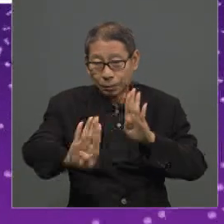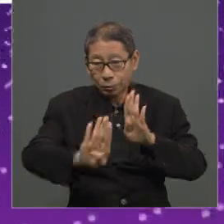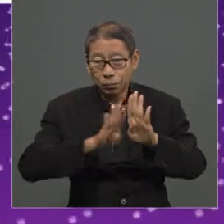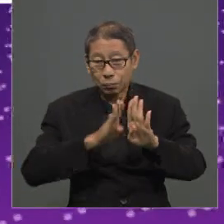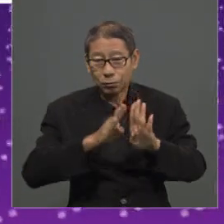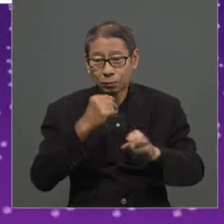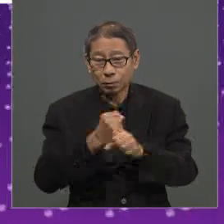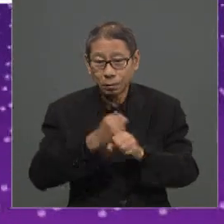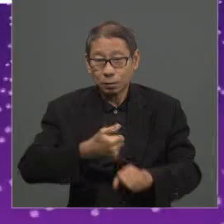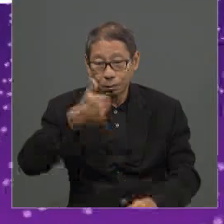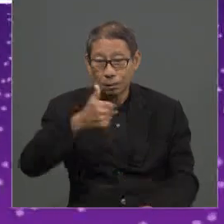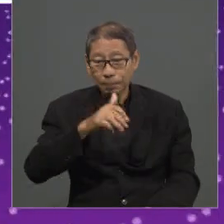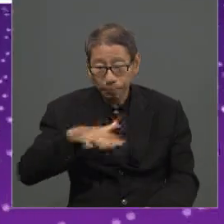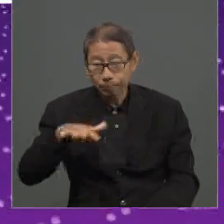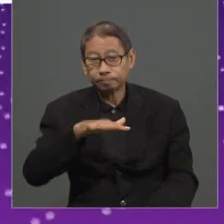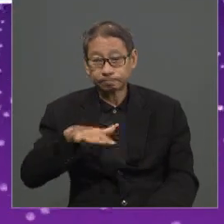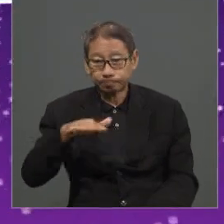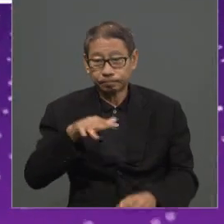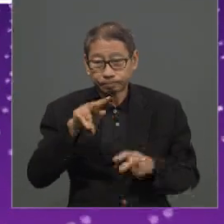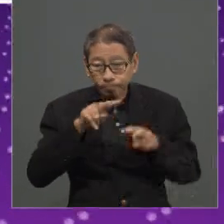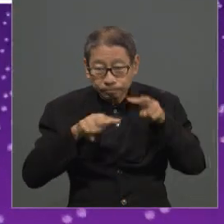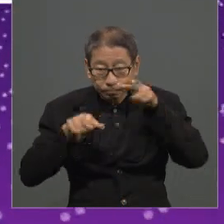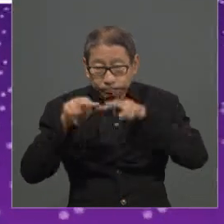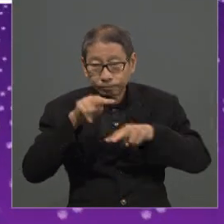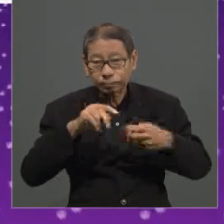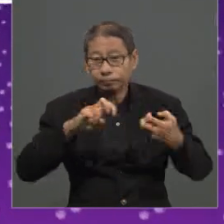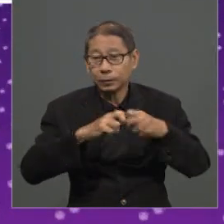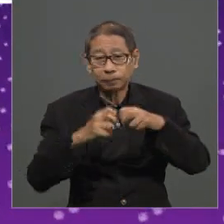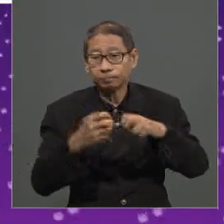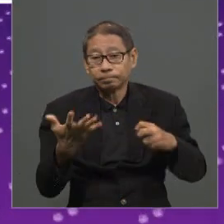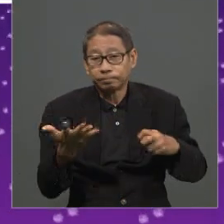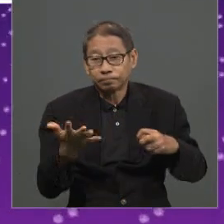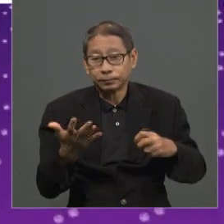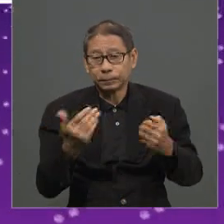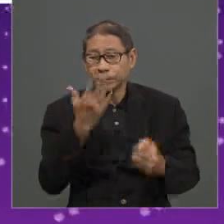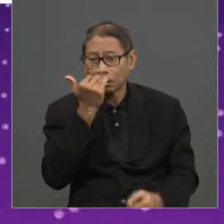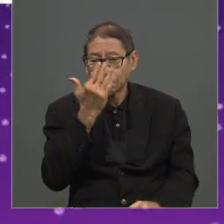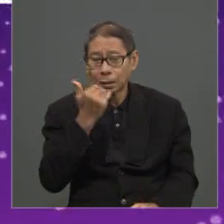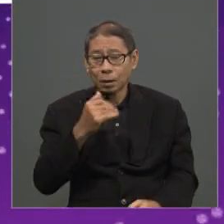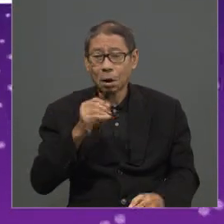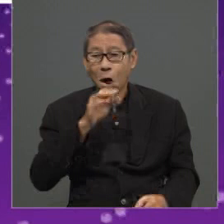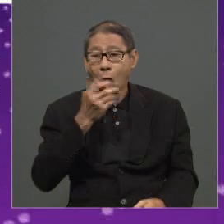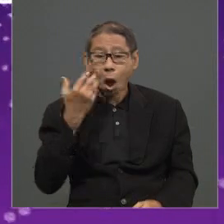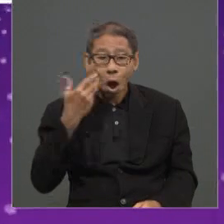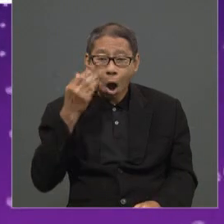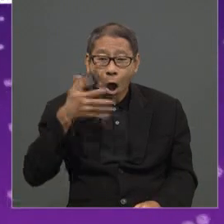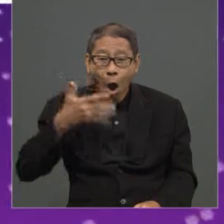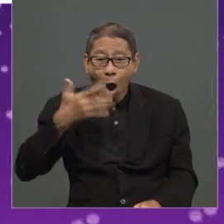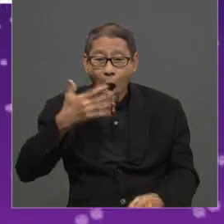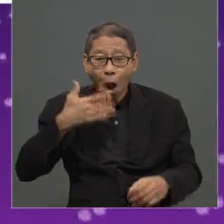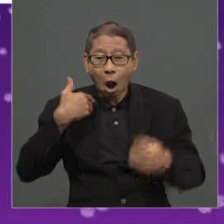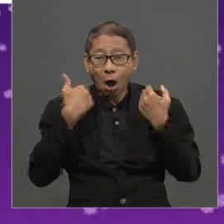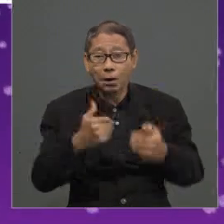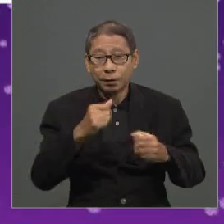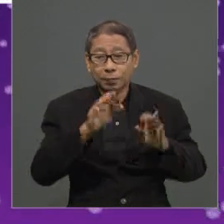งมันทำงานได้ปกตินะ ค ือหลังจากที่เขาไปตรวจดูเนี่ยมันไม่ได้มีปัญหาแต่ไม่รู้ทำไมณตอนนั้นด้วยความร้อนหรืออะไรก็ตามที่ทำให้ประตูมันไม่ท